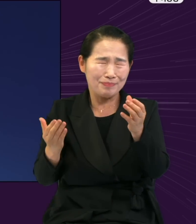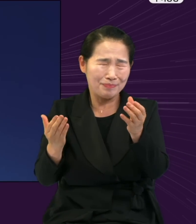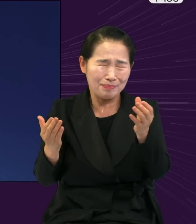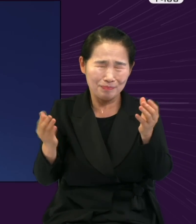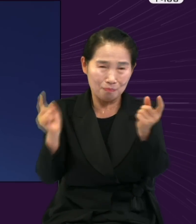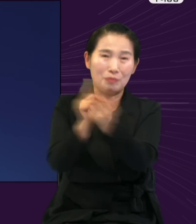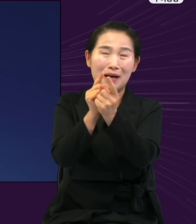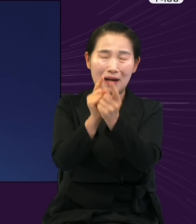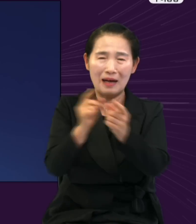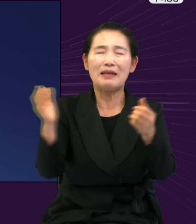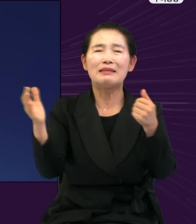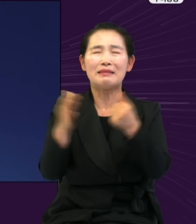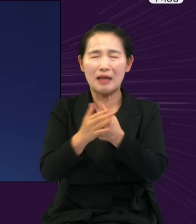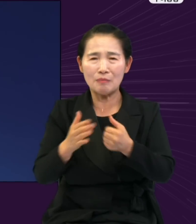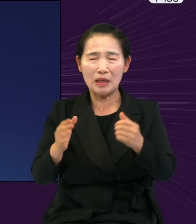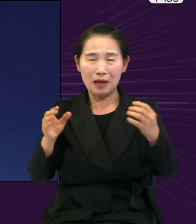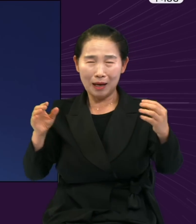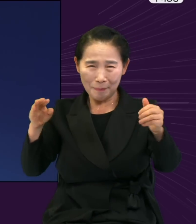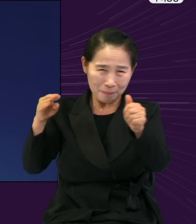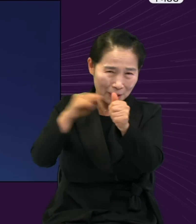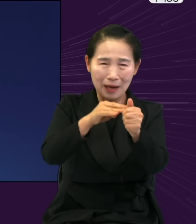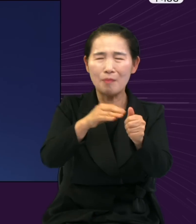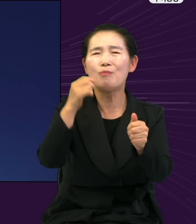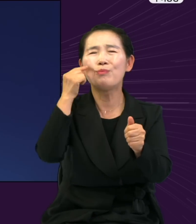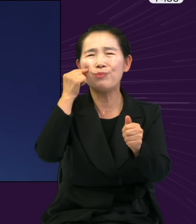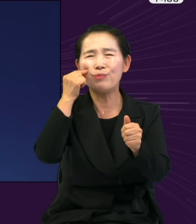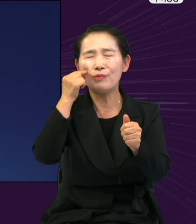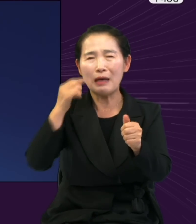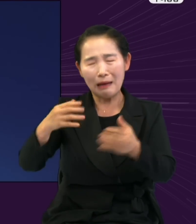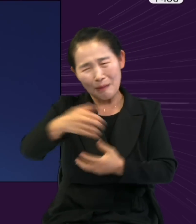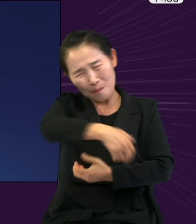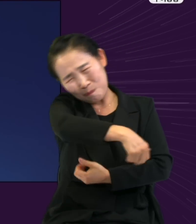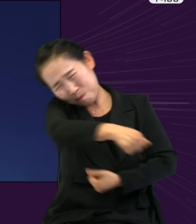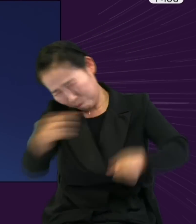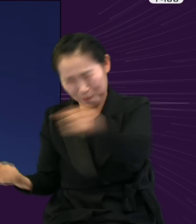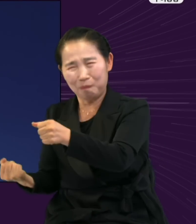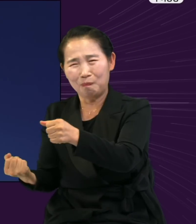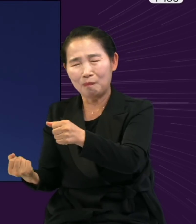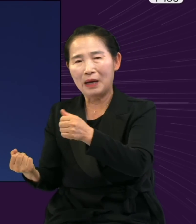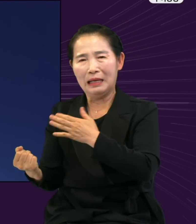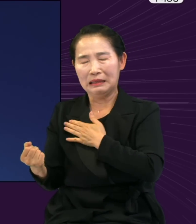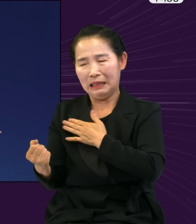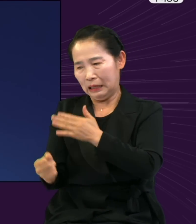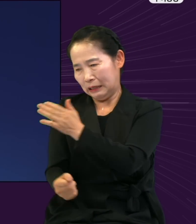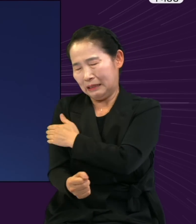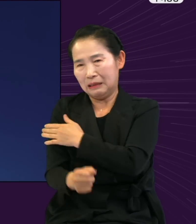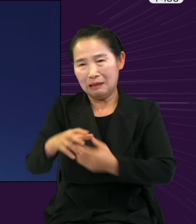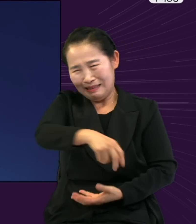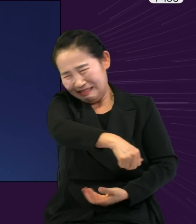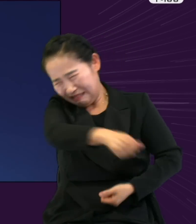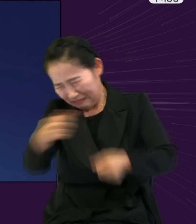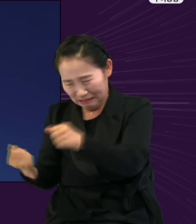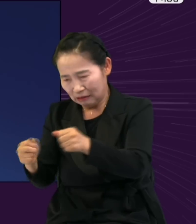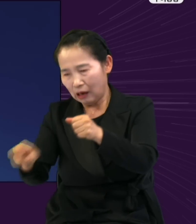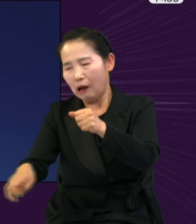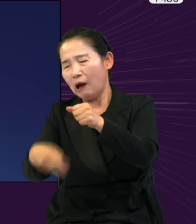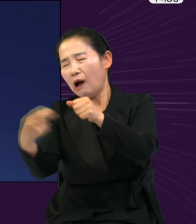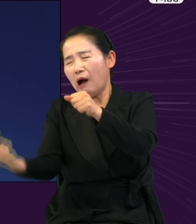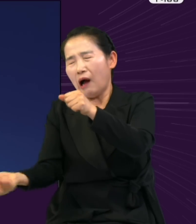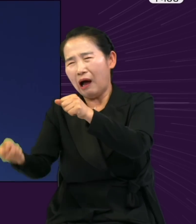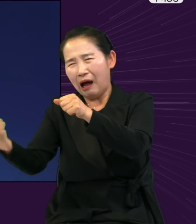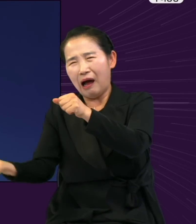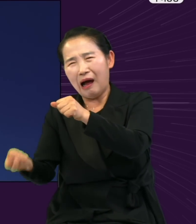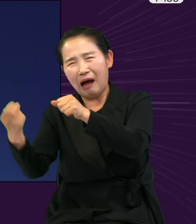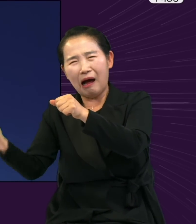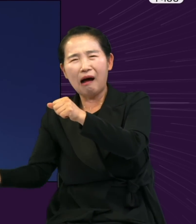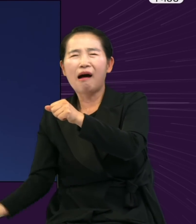피하다가 자기 쪽으로 핸들을 이렇게 꺾은 거죠. 그래서 바퀴가 세 바퀴 반을 굴러서 밑으로 굴렀고 그런데